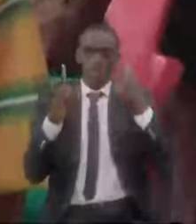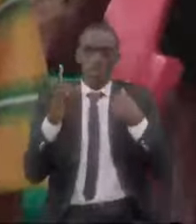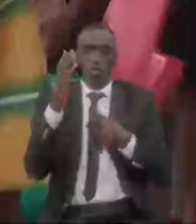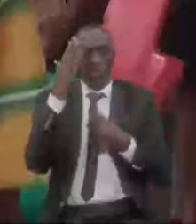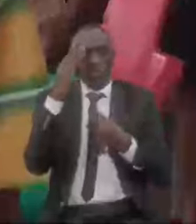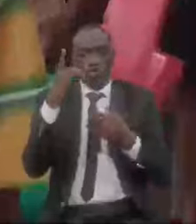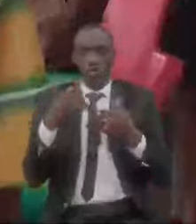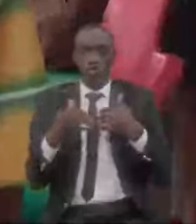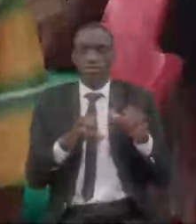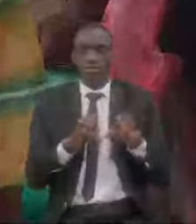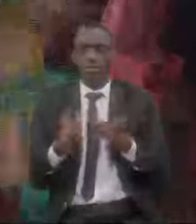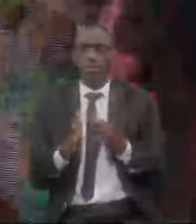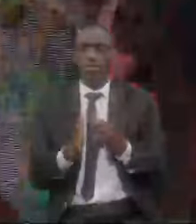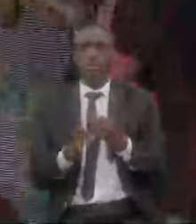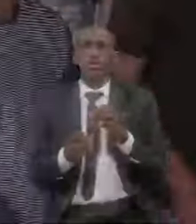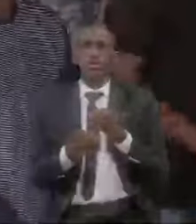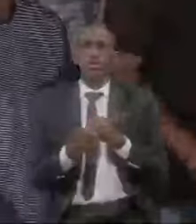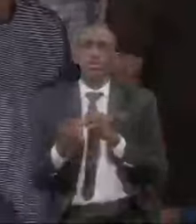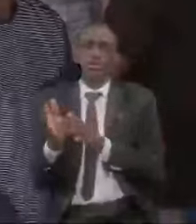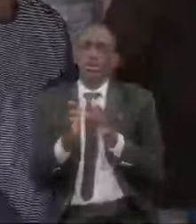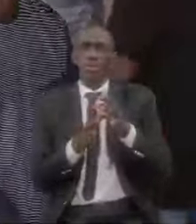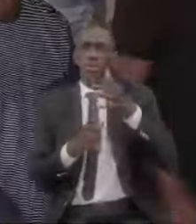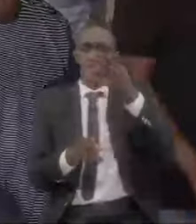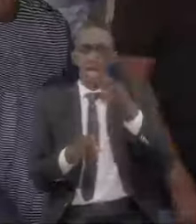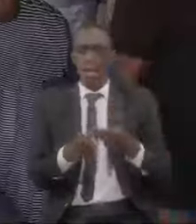nom de Jésus, nous prions.